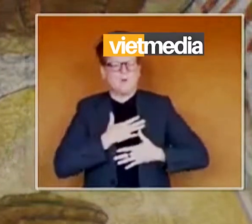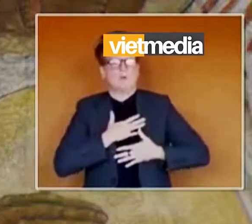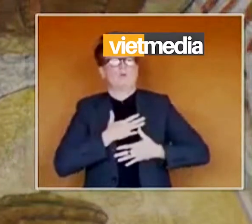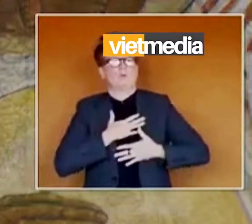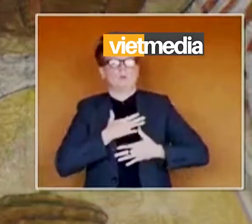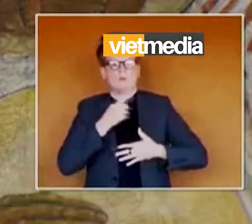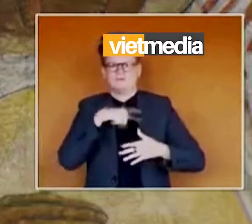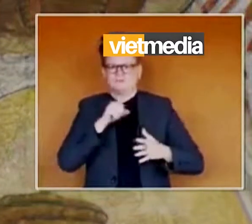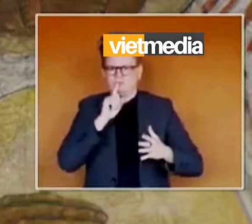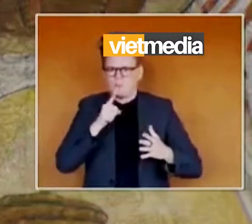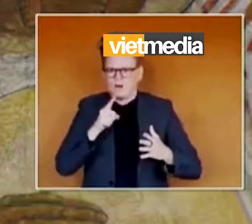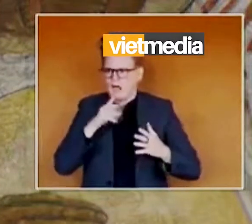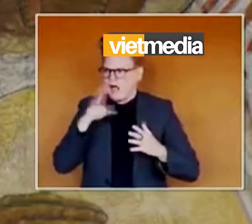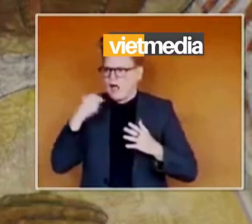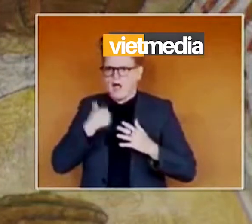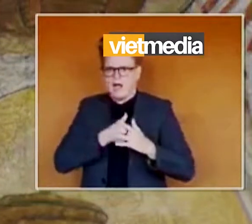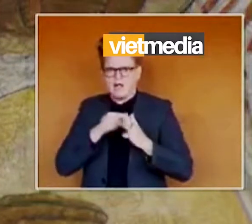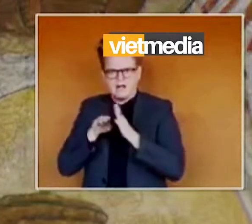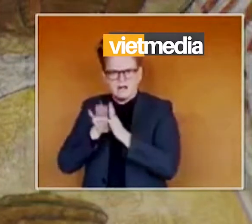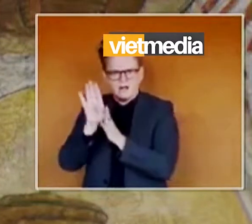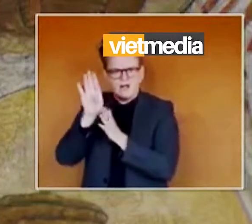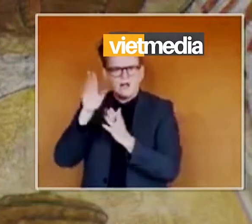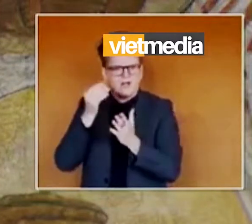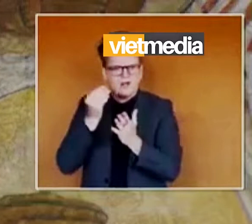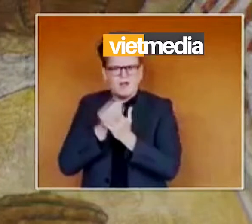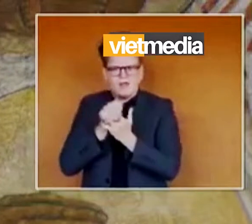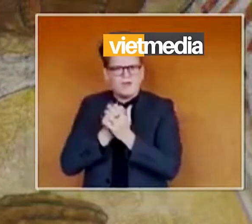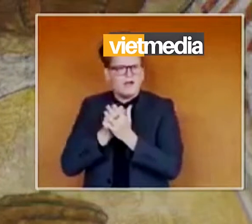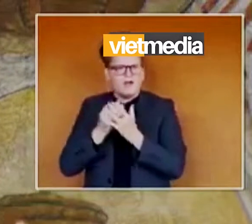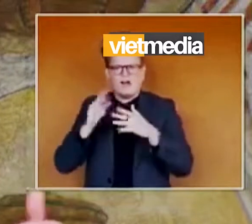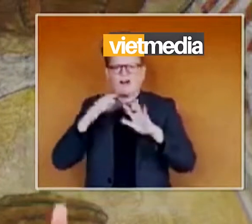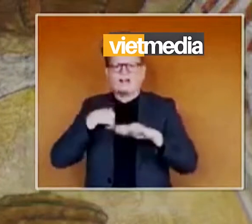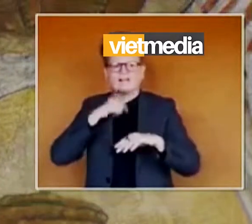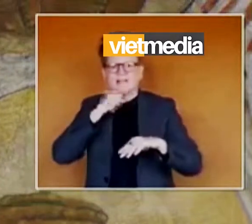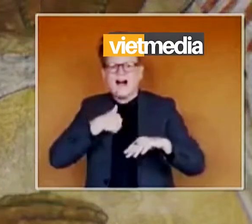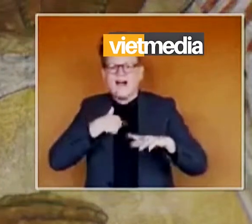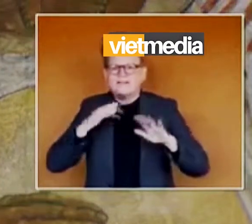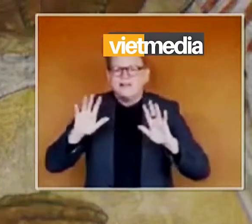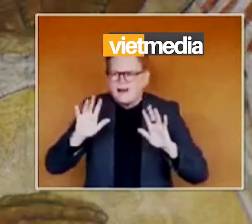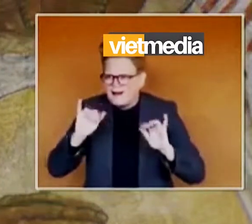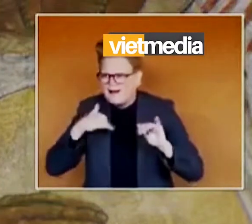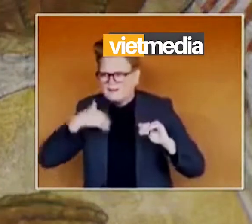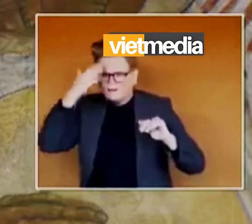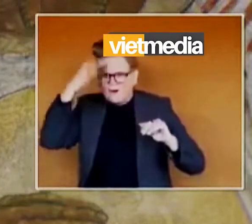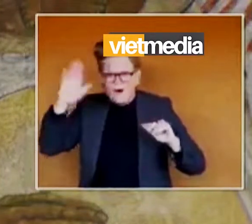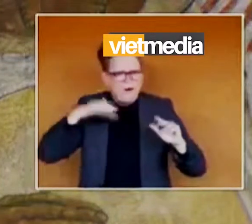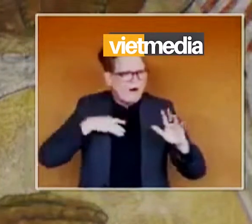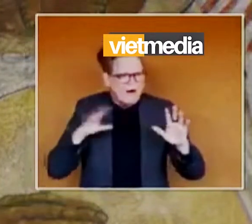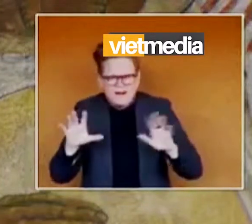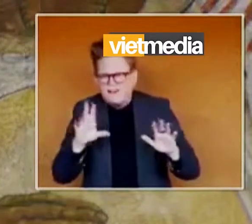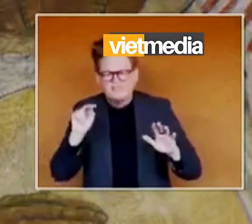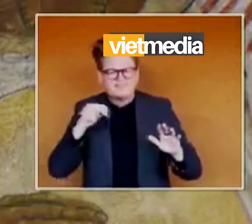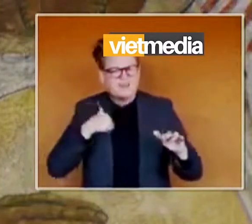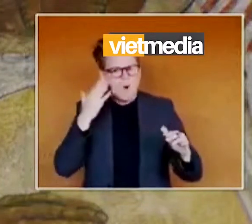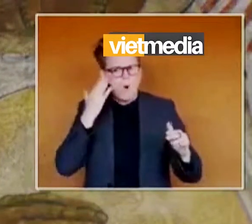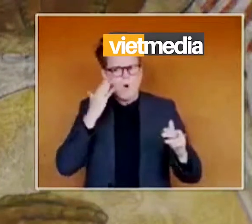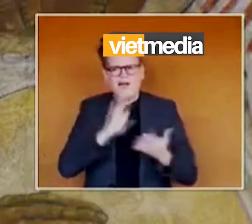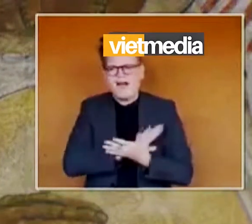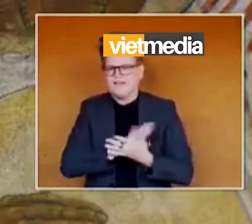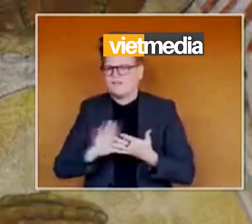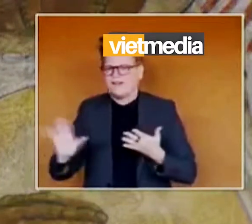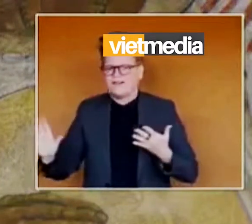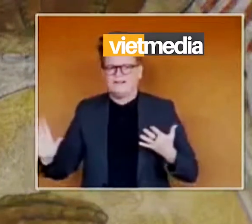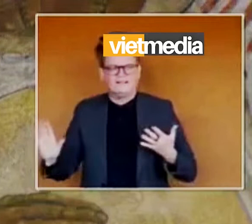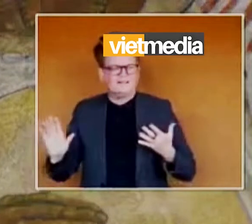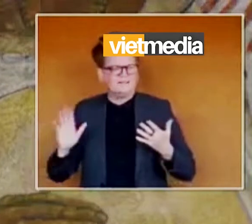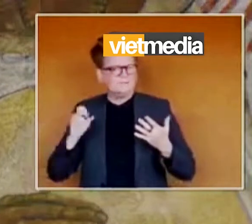Kim. Ông Newsom cũng đề xuất thêm chi 5 tỷ Mỹ Kim khác để giúp đỡ người dân California có thu nhập thấp, trả tiền thuê